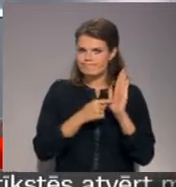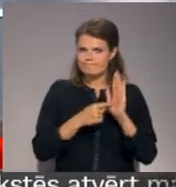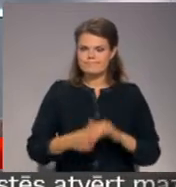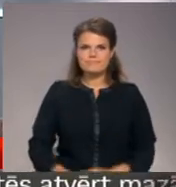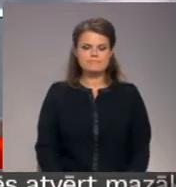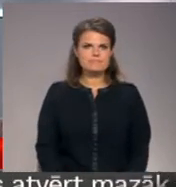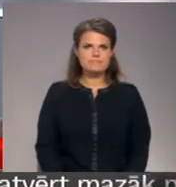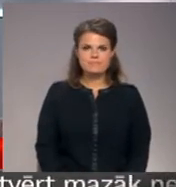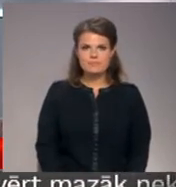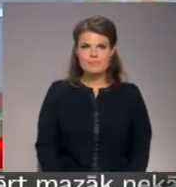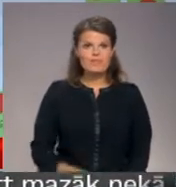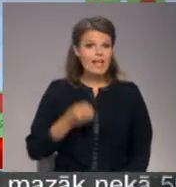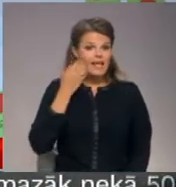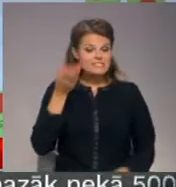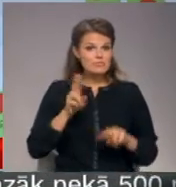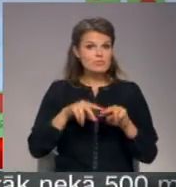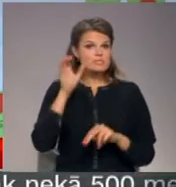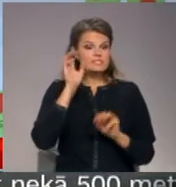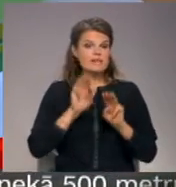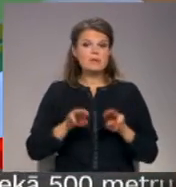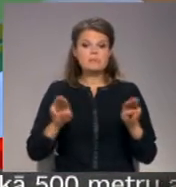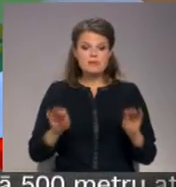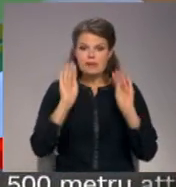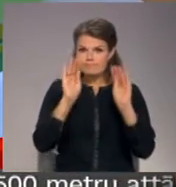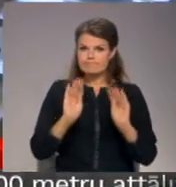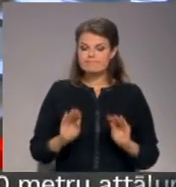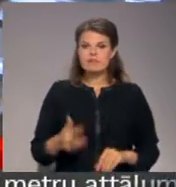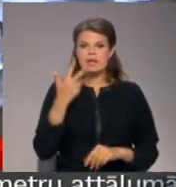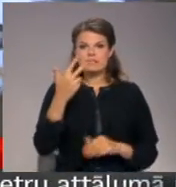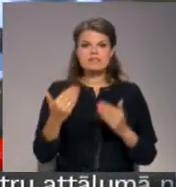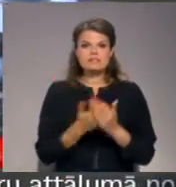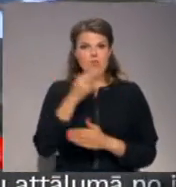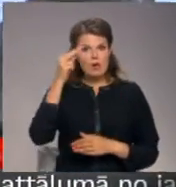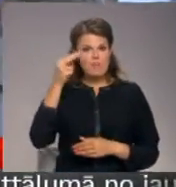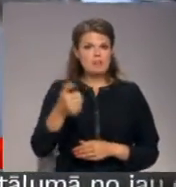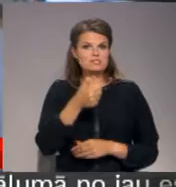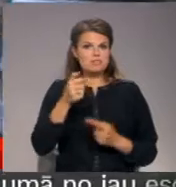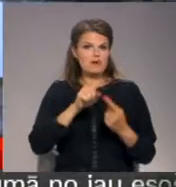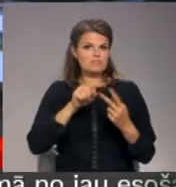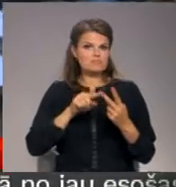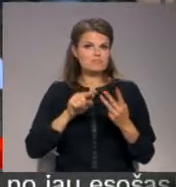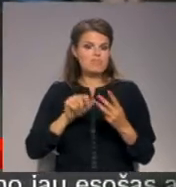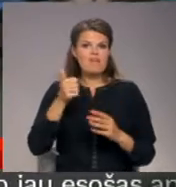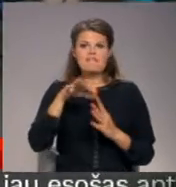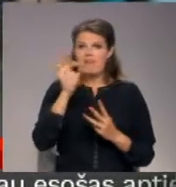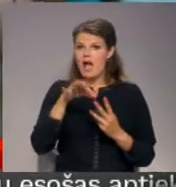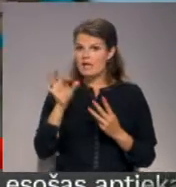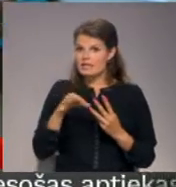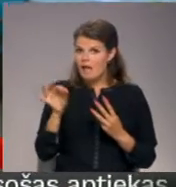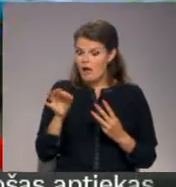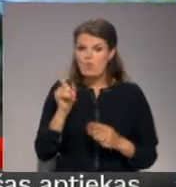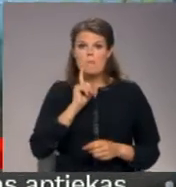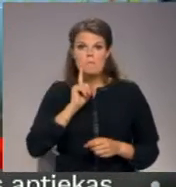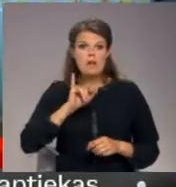Madara Līcīte. Izglītības un zinātnes ministre izstrādājusi trīs jaunā mācību gada iespējamos scenārijus. Vismaz pagaidām,